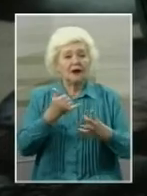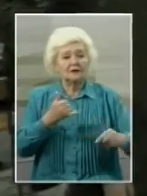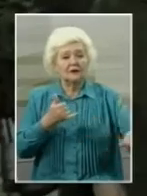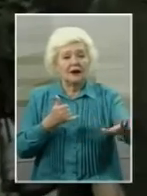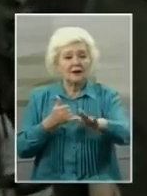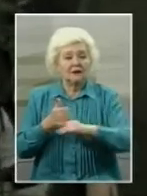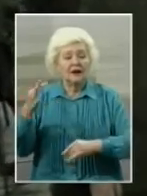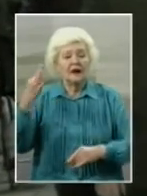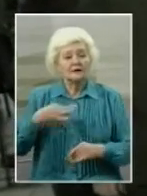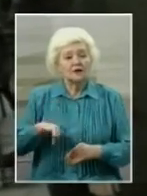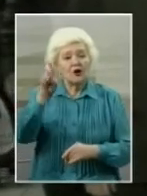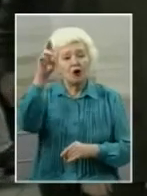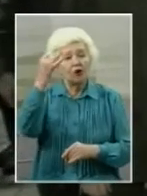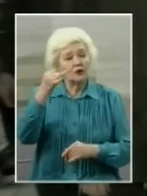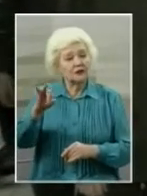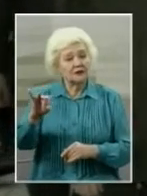земле, Син